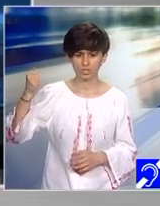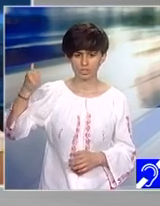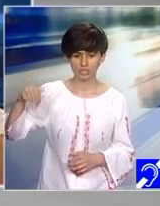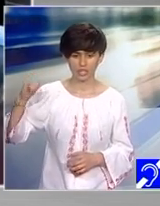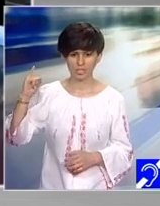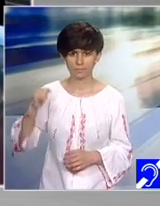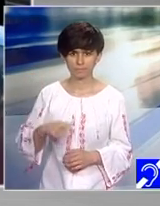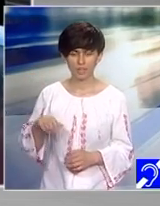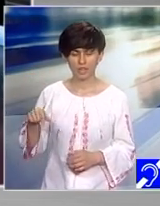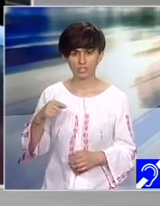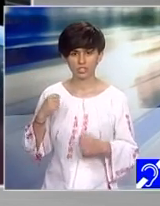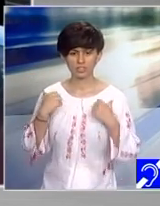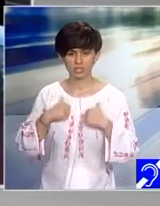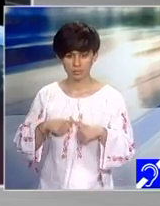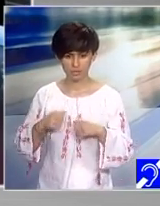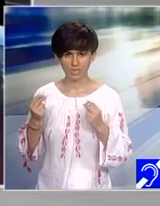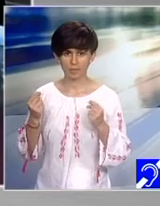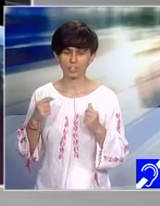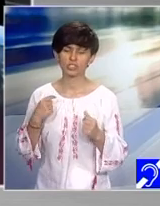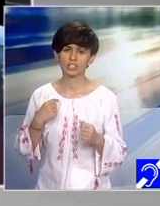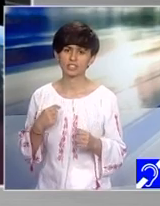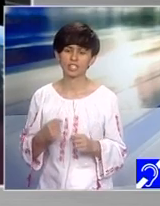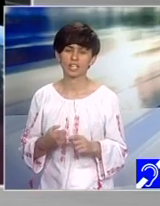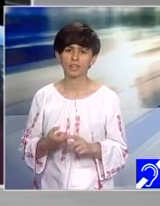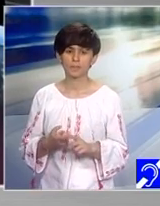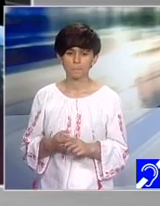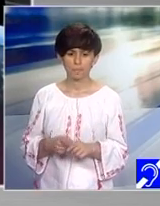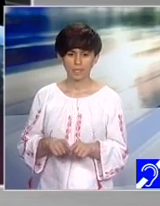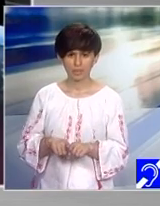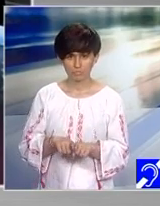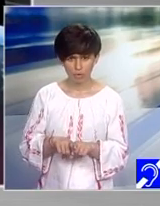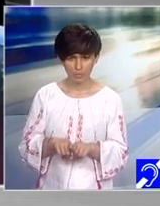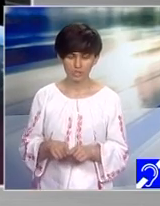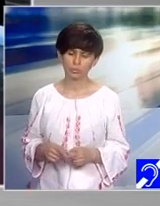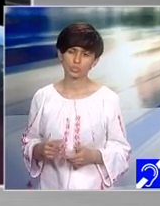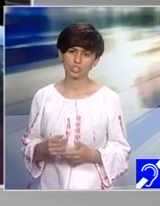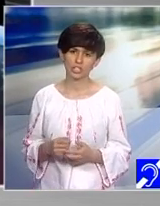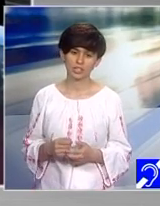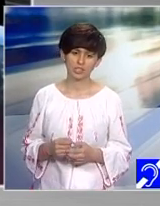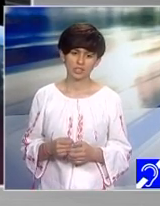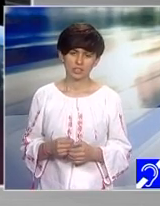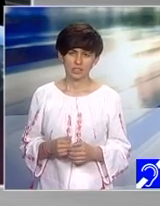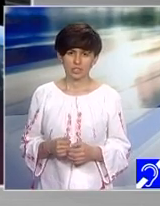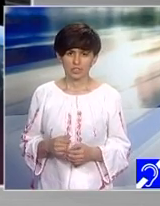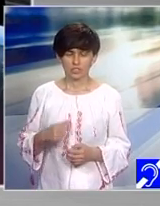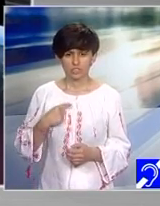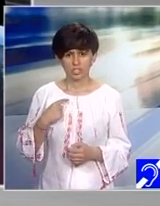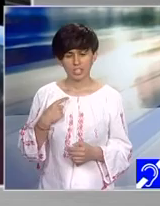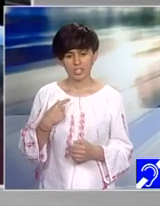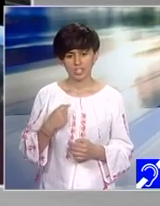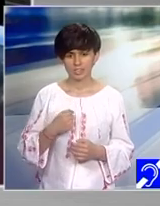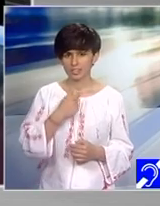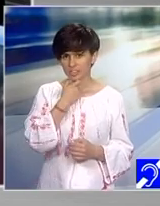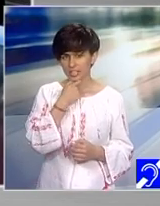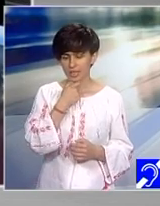Cămașa aceasta, spre exemplu, este din familie. Aparține unei mătuși, a bunicii, unei nașe, a bunicii mele. Deci este din... Era